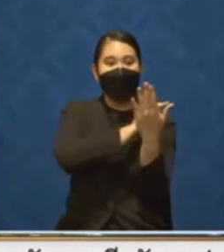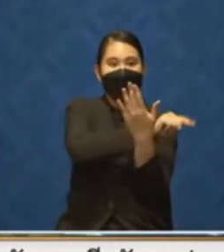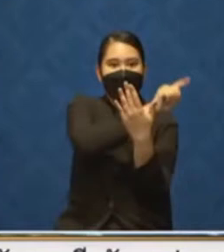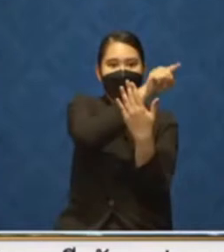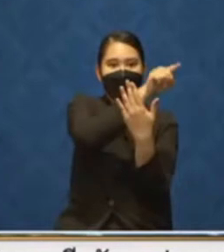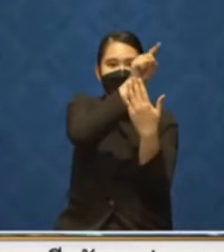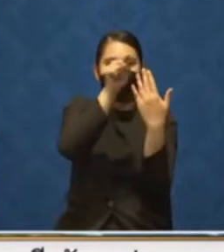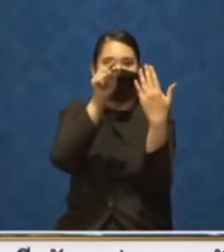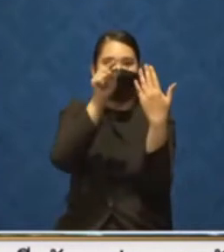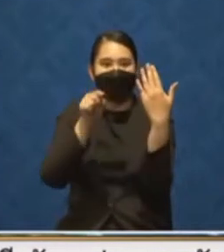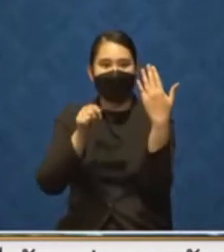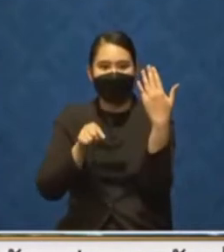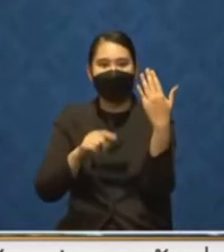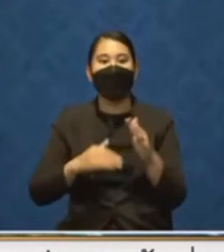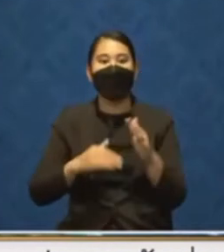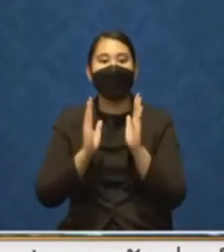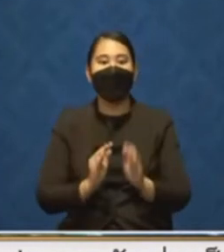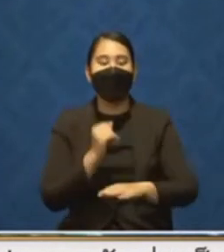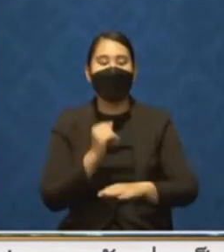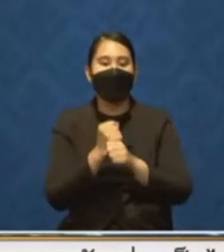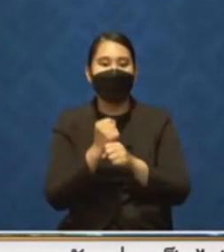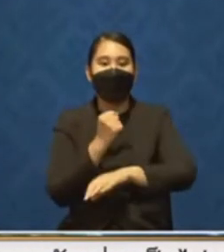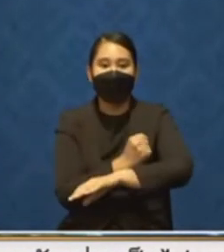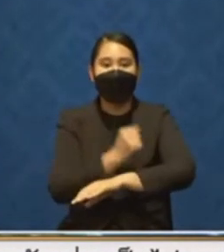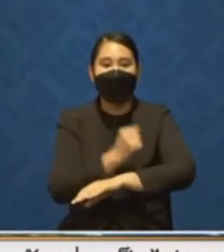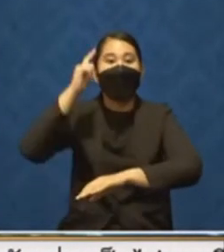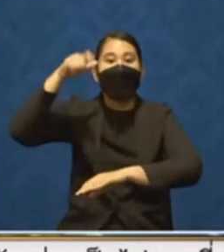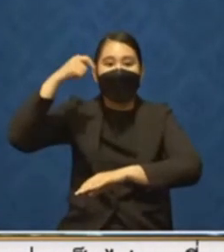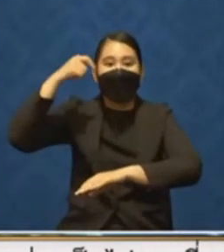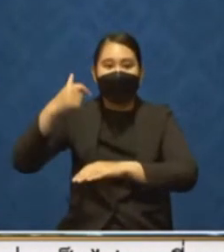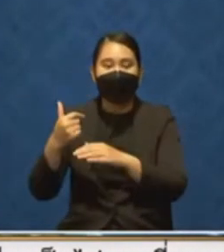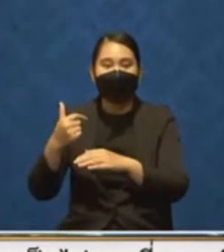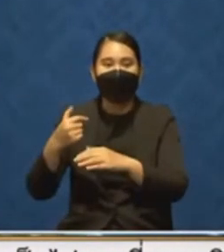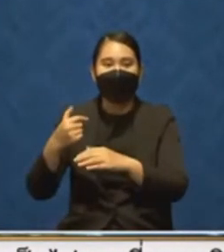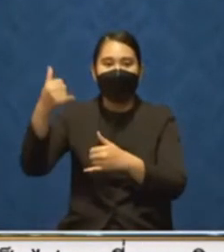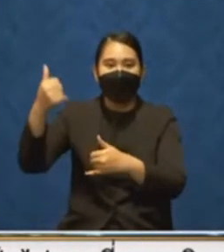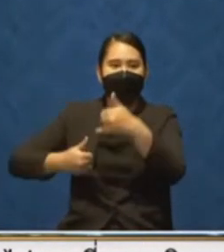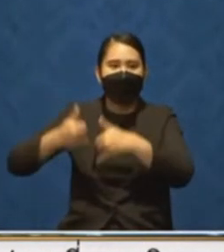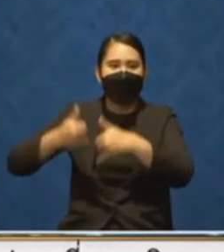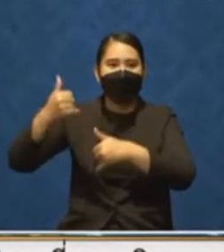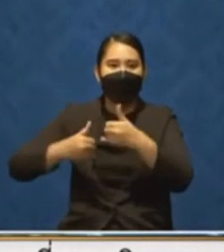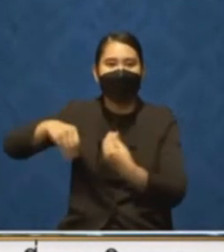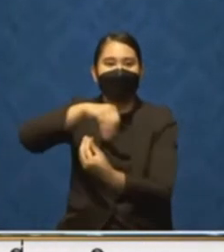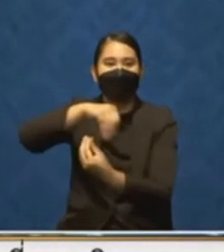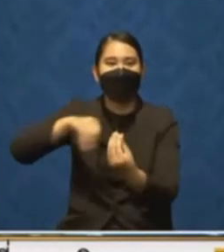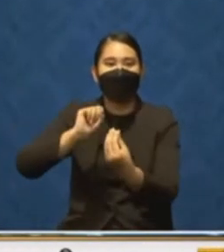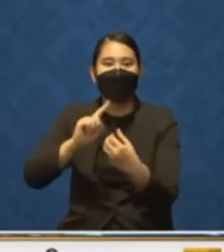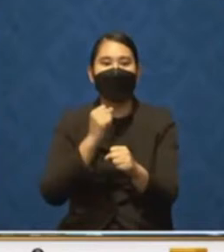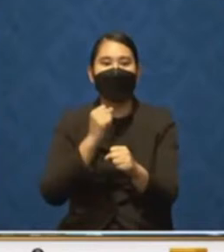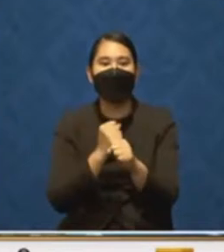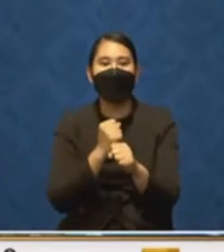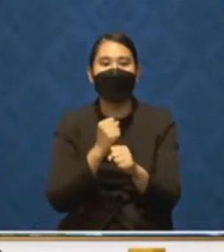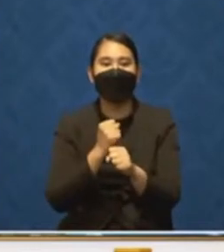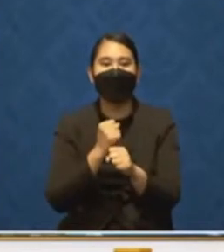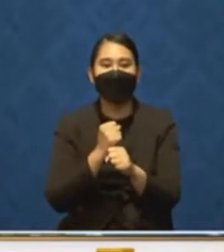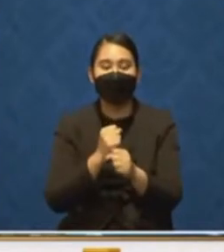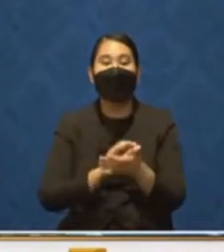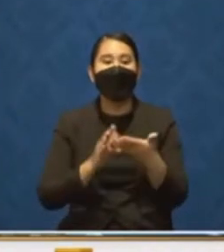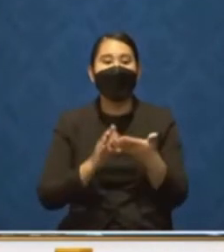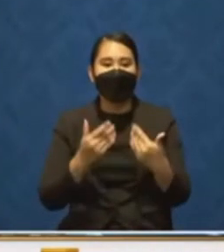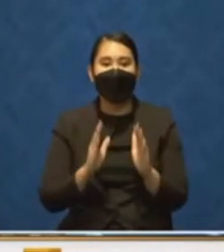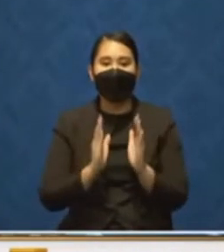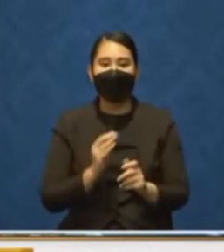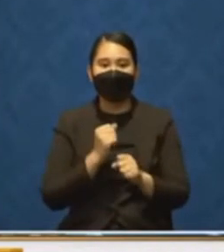ไม่ว่าจะเป็นแรงงานข้ามชาติของพี่น้องเมนม่าที่มาช่วยสร้างเศรษฐกิจให้กับประเทศไทยแรงงานต่างๆ